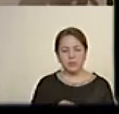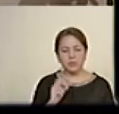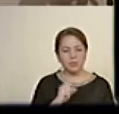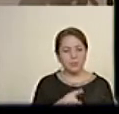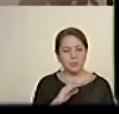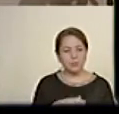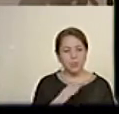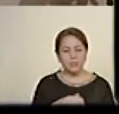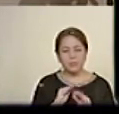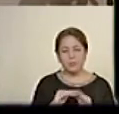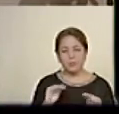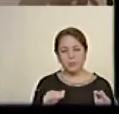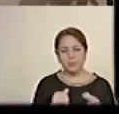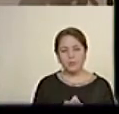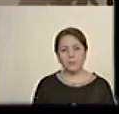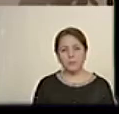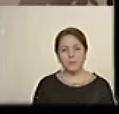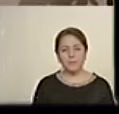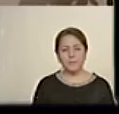ребята.